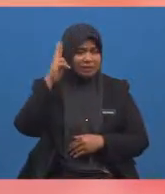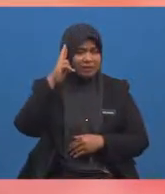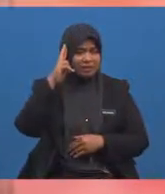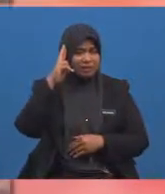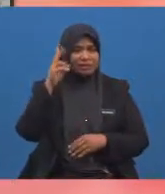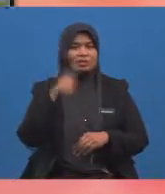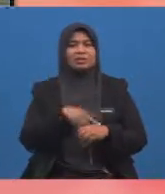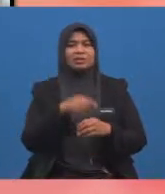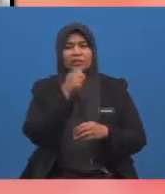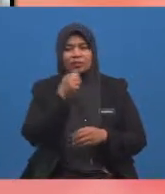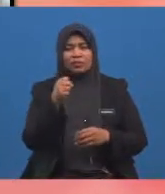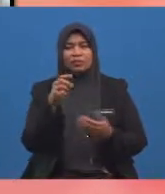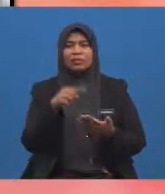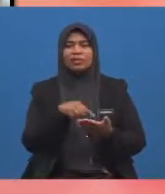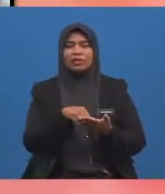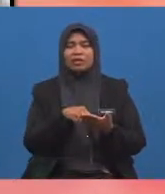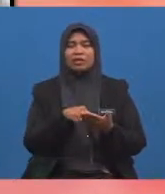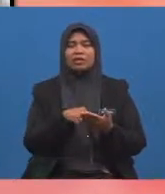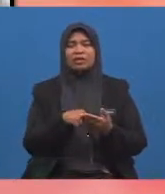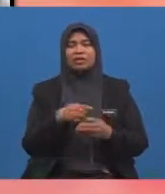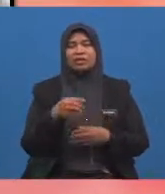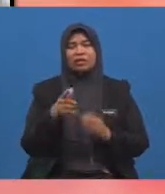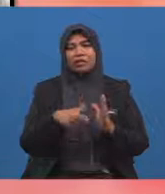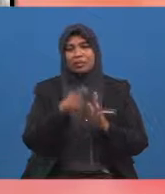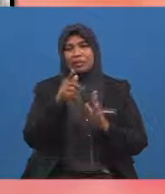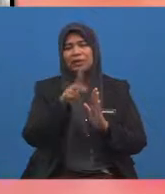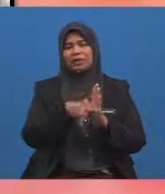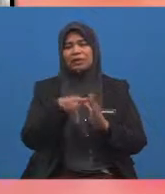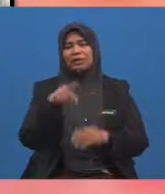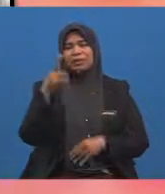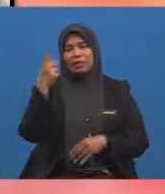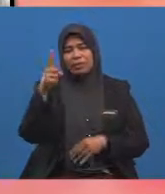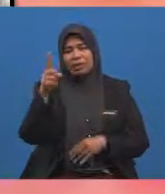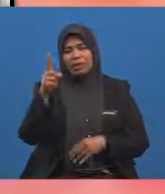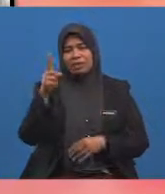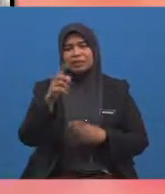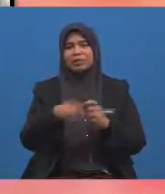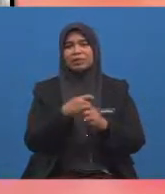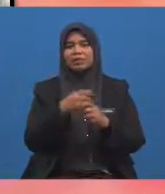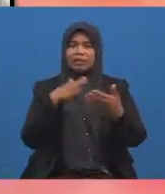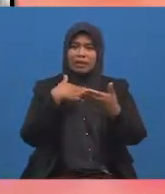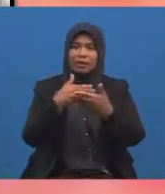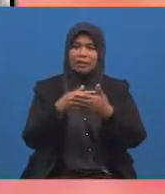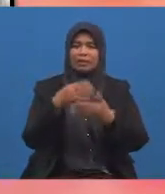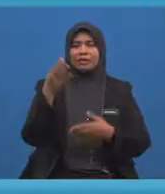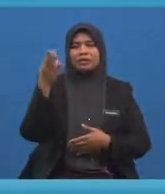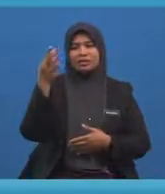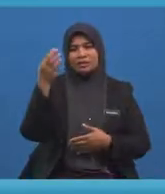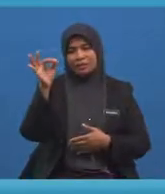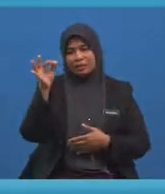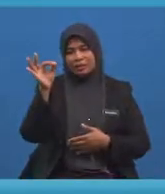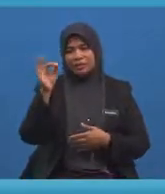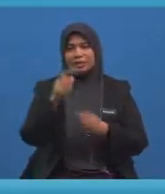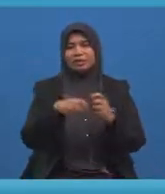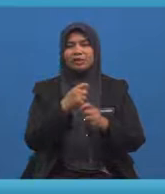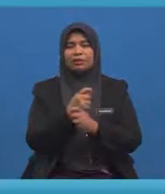ini, umur dia adalah dalam lingkungan 11 tahun sehingga 19 tahun. Gambar